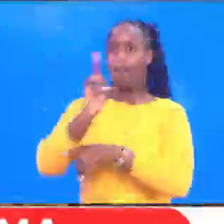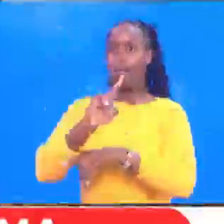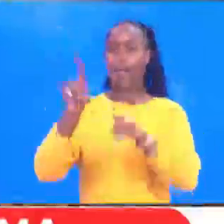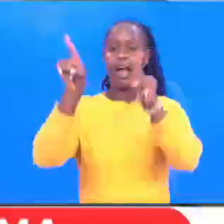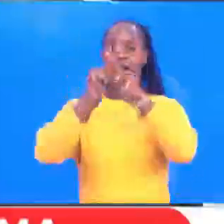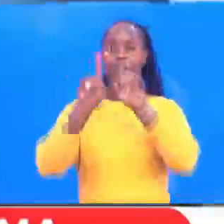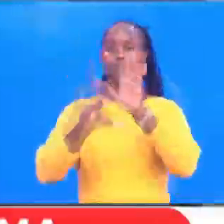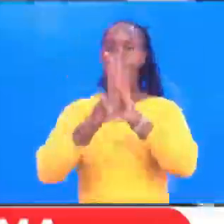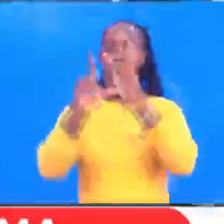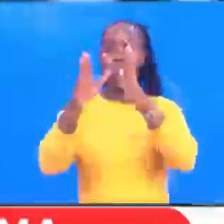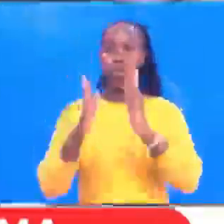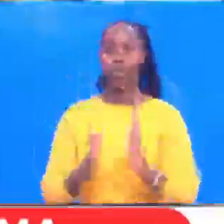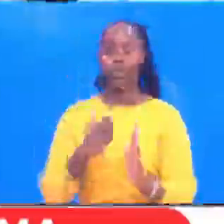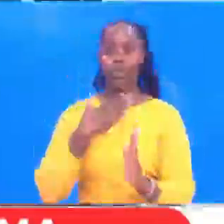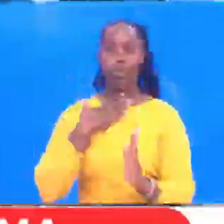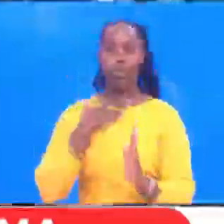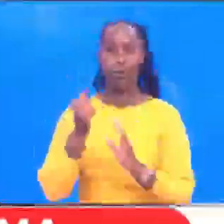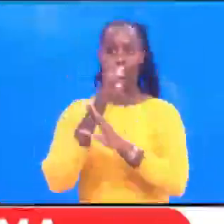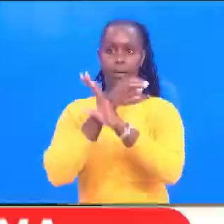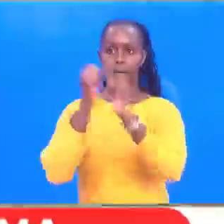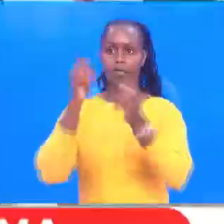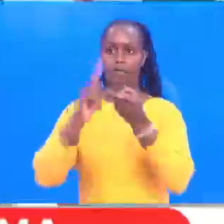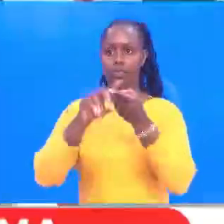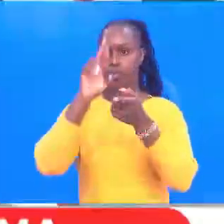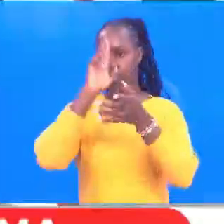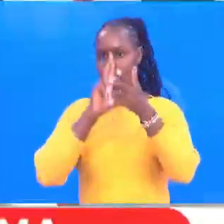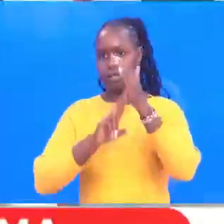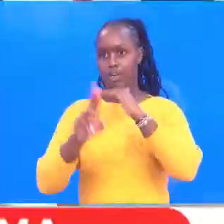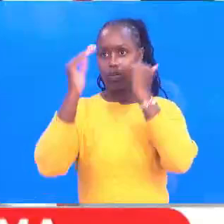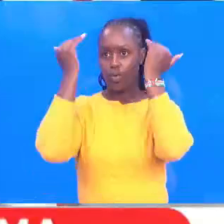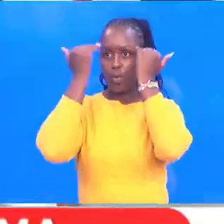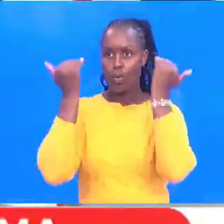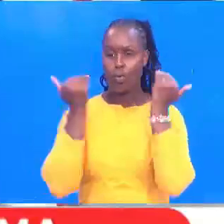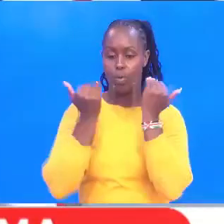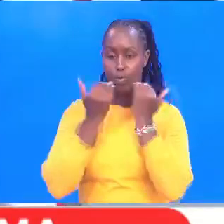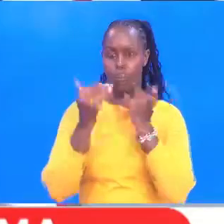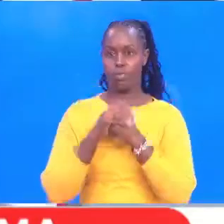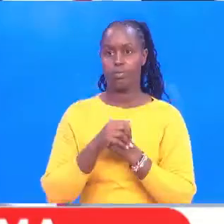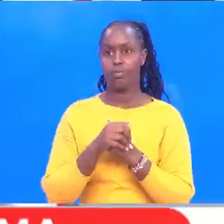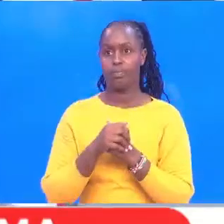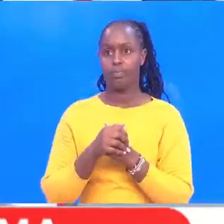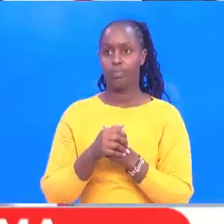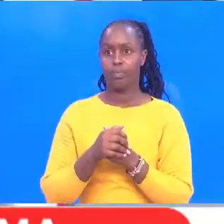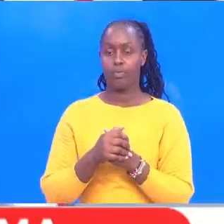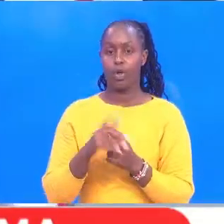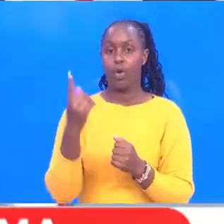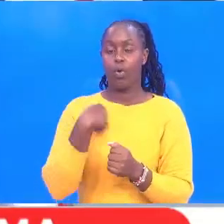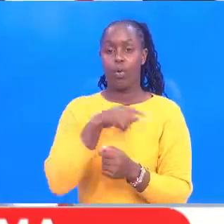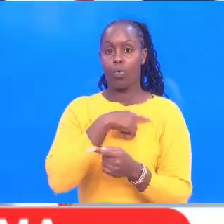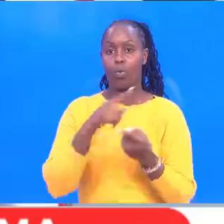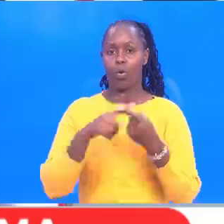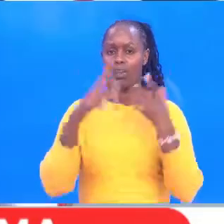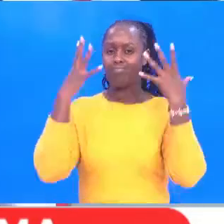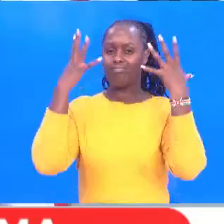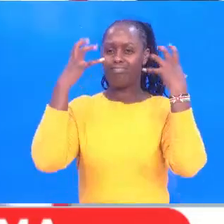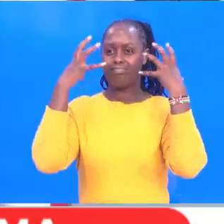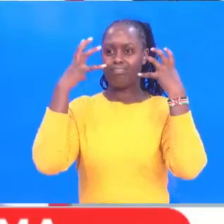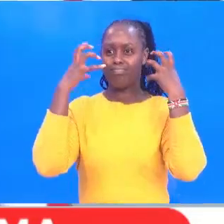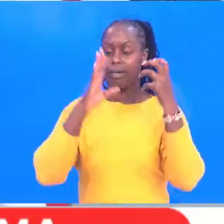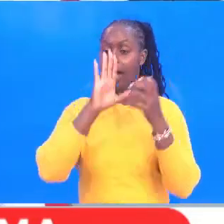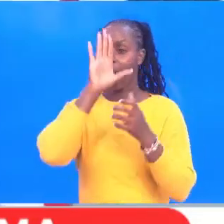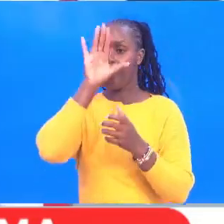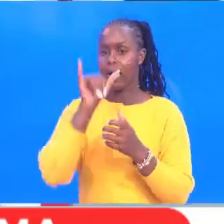hao wakimtaka rais kuheshimu mahakama. We are disturbed by utterances that are made by the